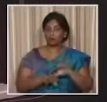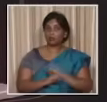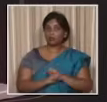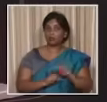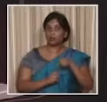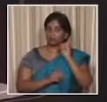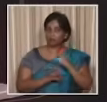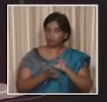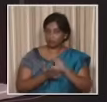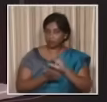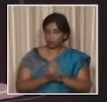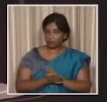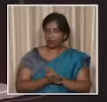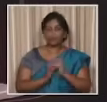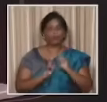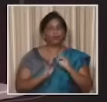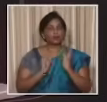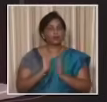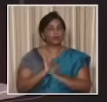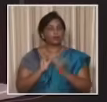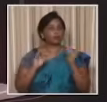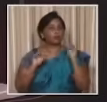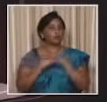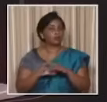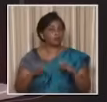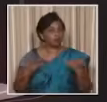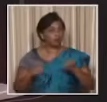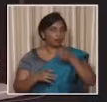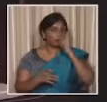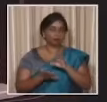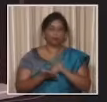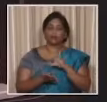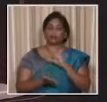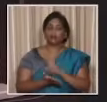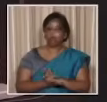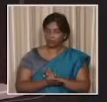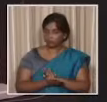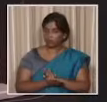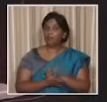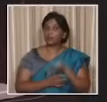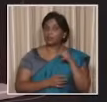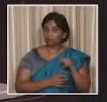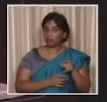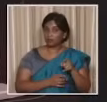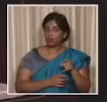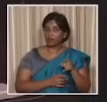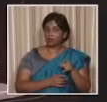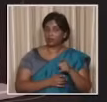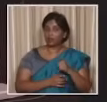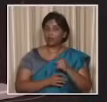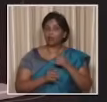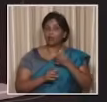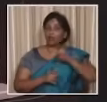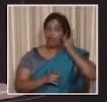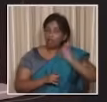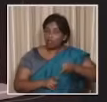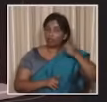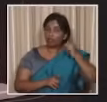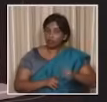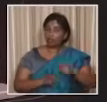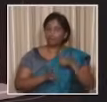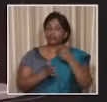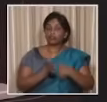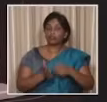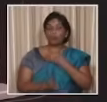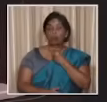තීන්දුව ගත්තා අගමැති සහභාගී නොවි තීන්දුව ගත්තා මේවයි තියෙන්නේ ආවරණ අනුමැතියට ගත්ත